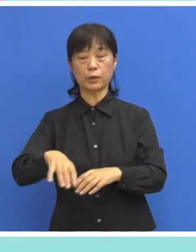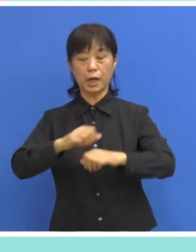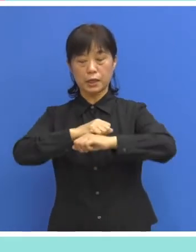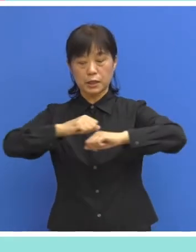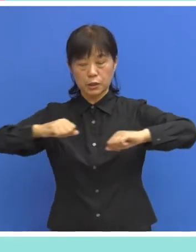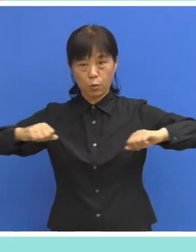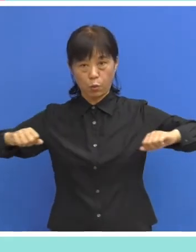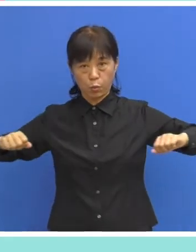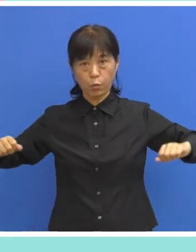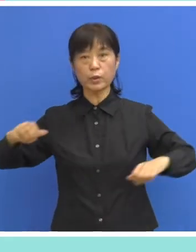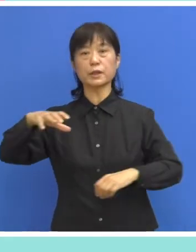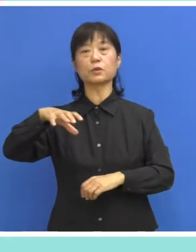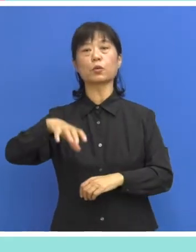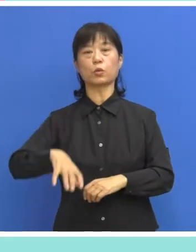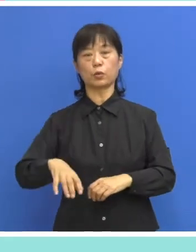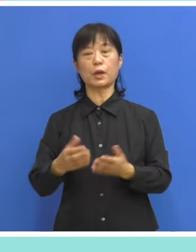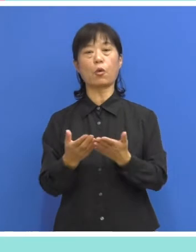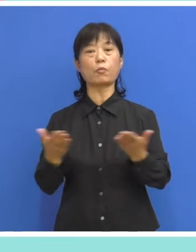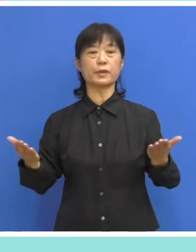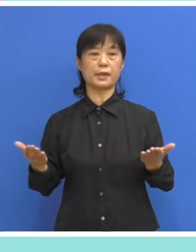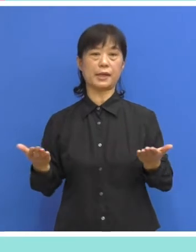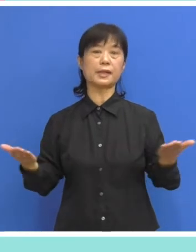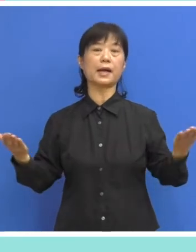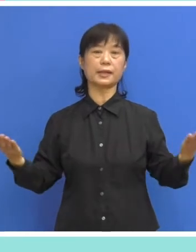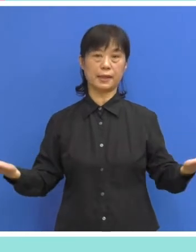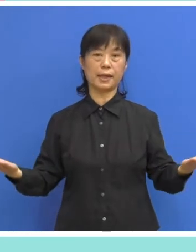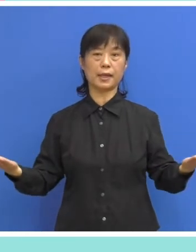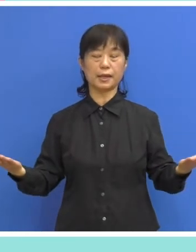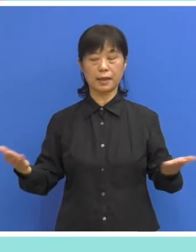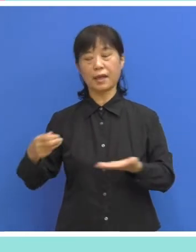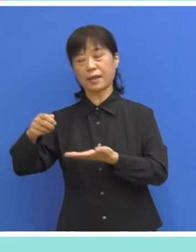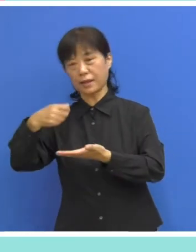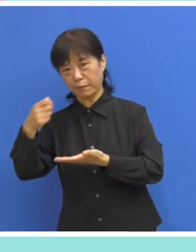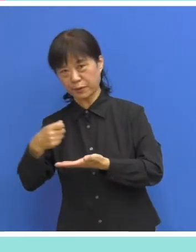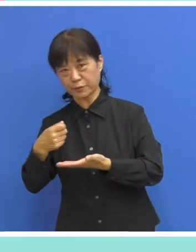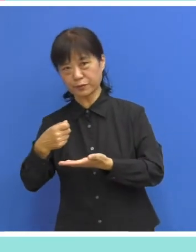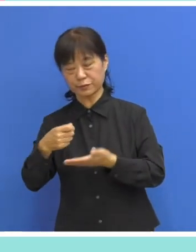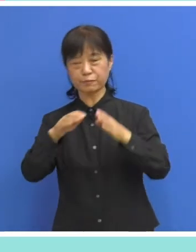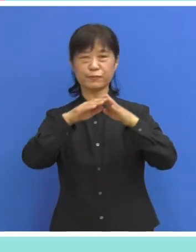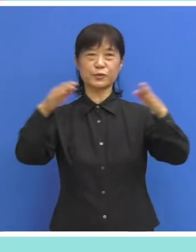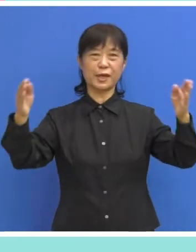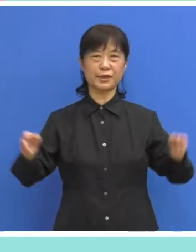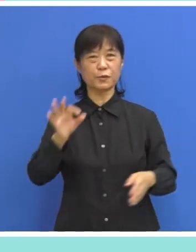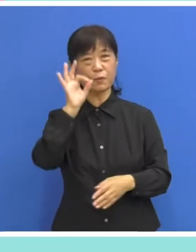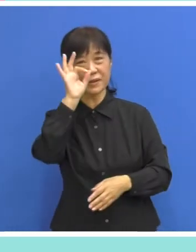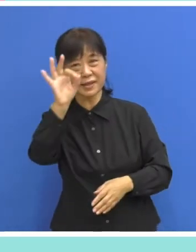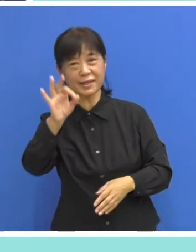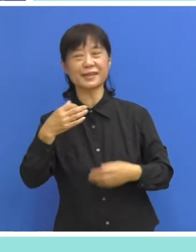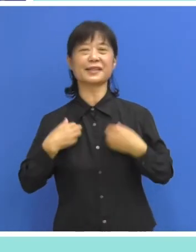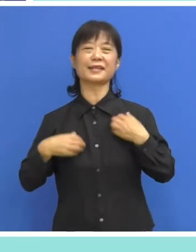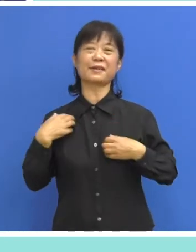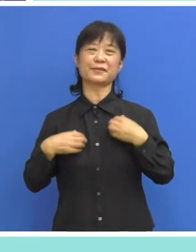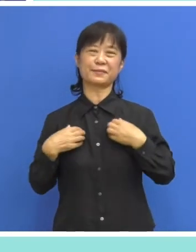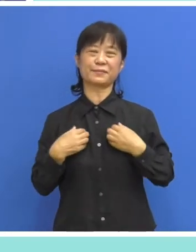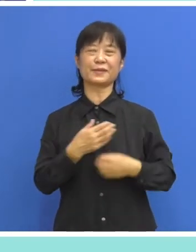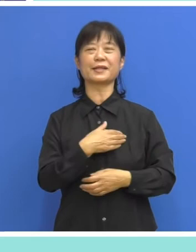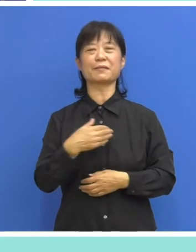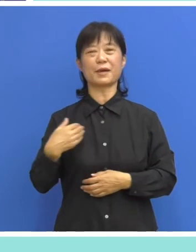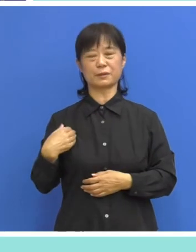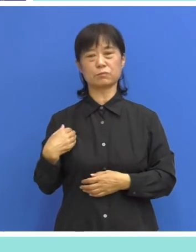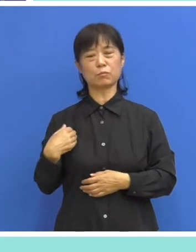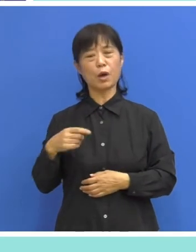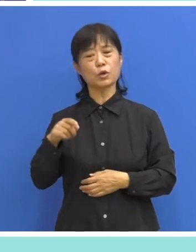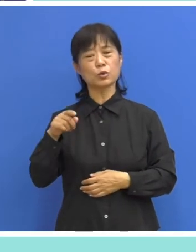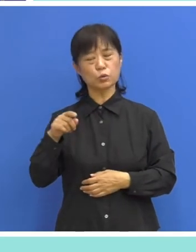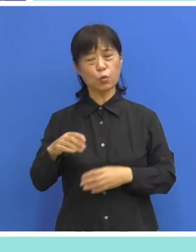中でですね店舗さんにお店を構えていただいて飲食をしていただいてステージを楽しむという形で、まあ、イベントの会場自